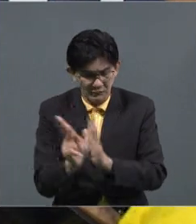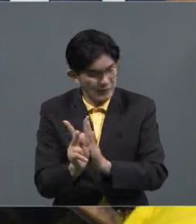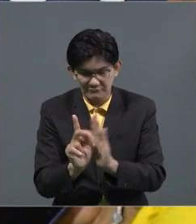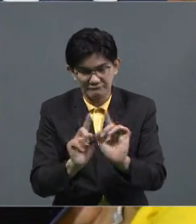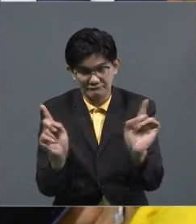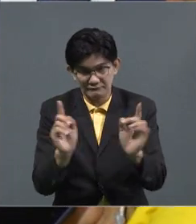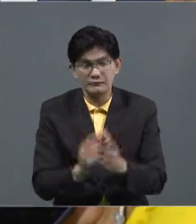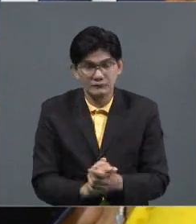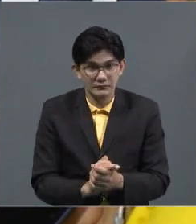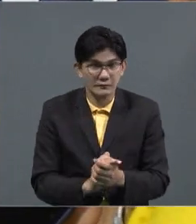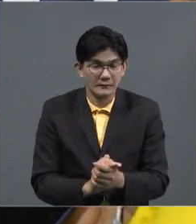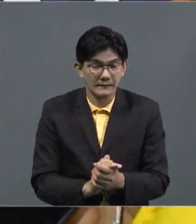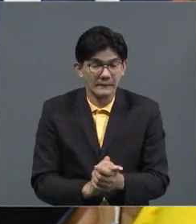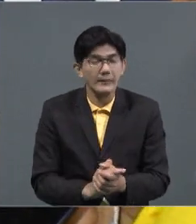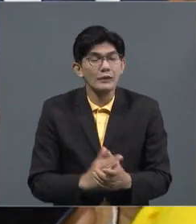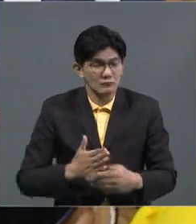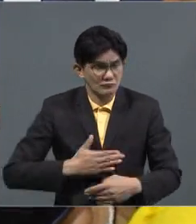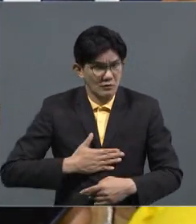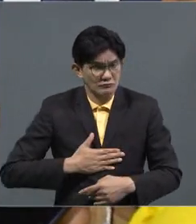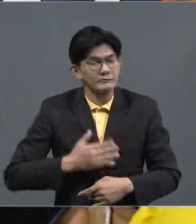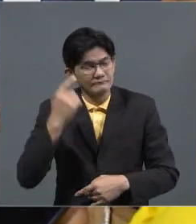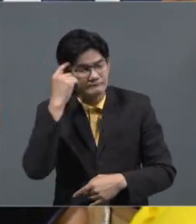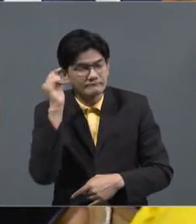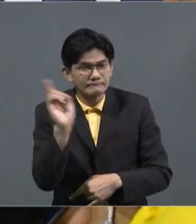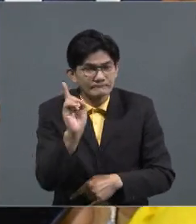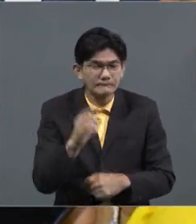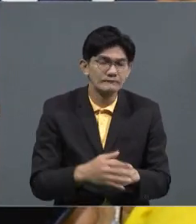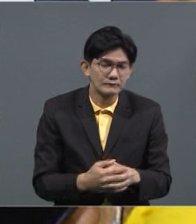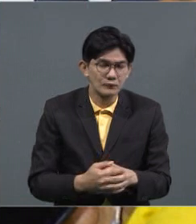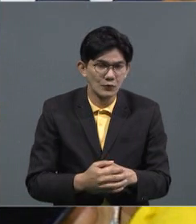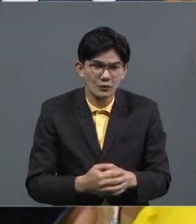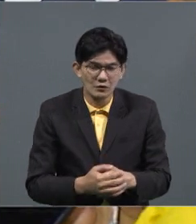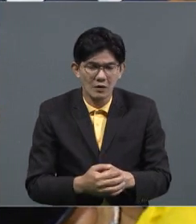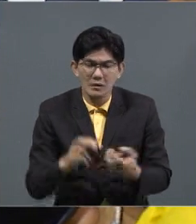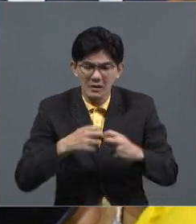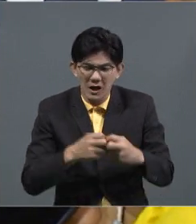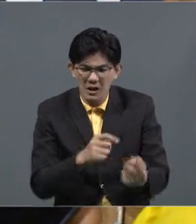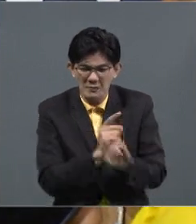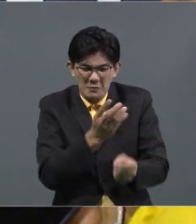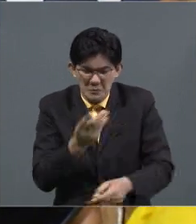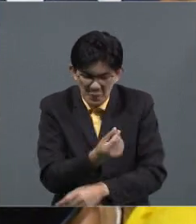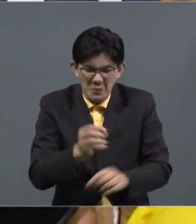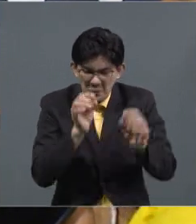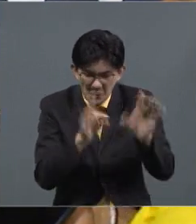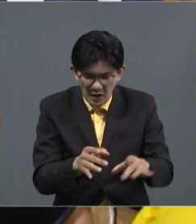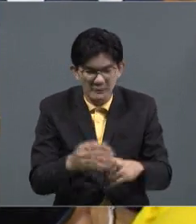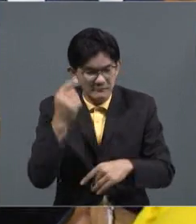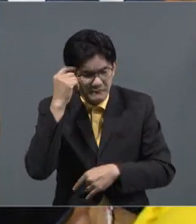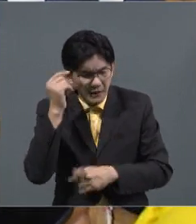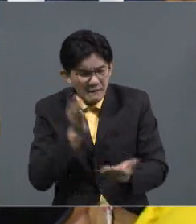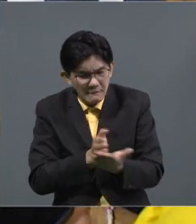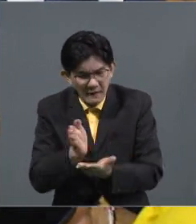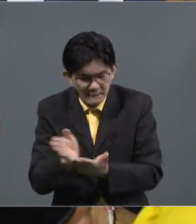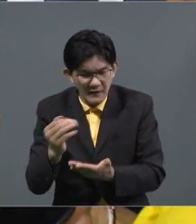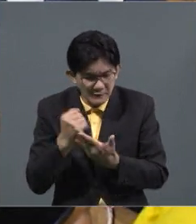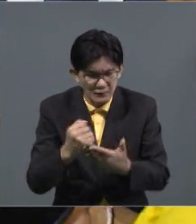ทำได้ผมเข้าใจดีว่าเมื่อเรื่องมันเกิดเร็วขึ้นแรงขึ้นทุกภาคส่วนหันเข้ามาแก้ไขปัญห